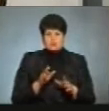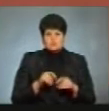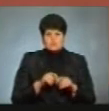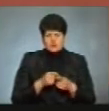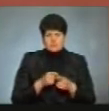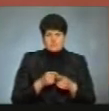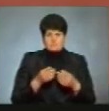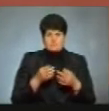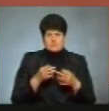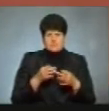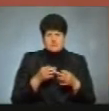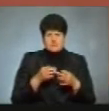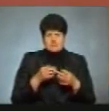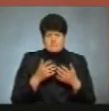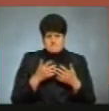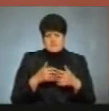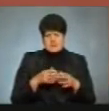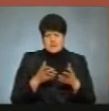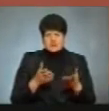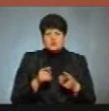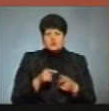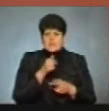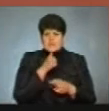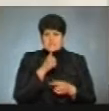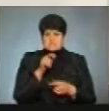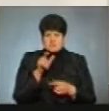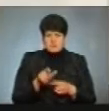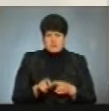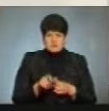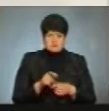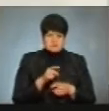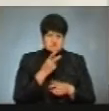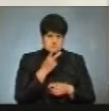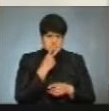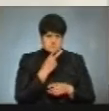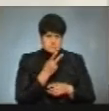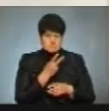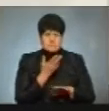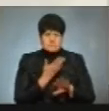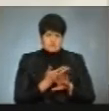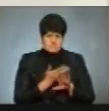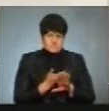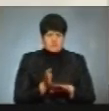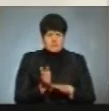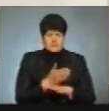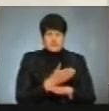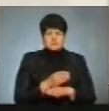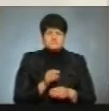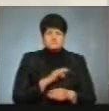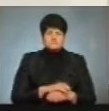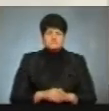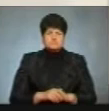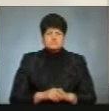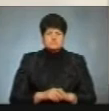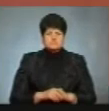несправні прилади безпеки, тоді експерт бракує його і вилучає з експлуатації. Пане Василю, чи